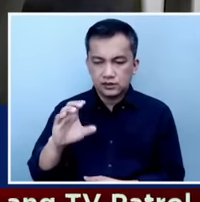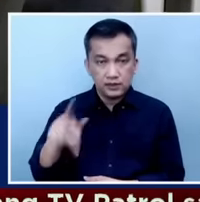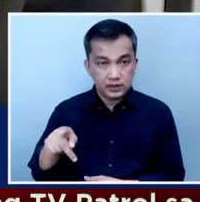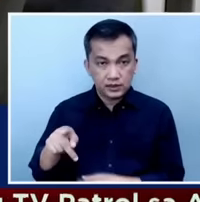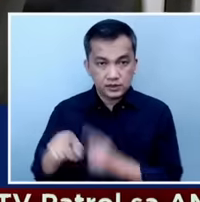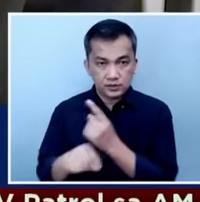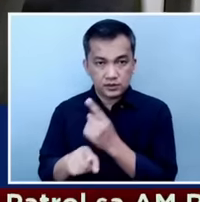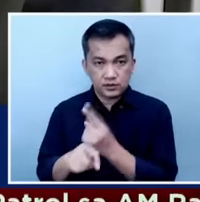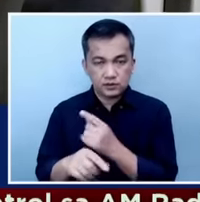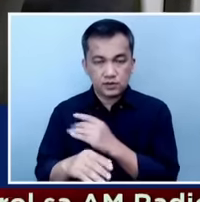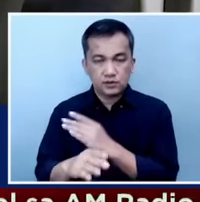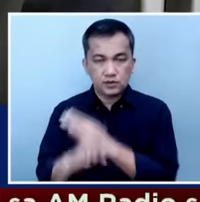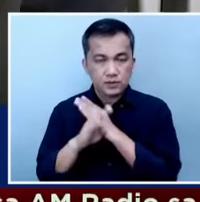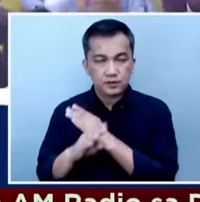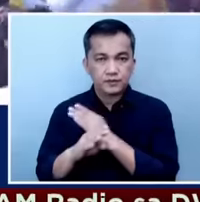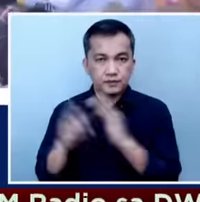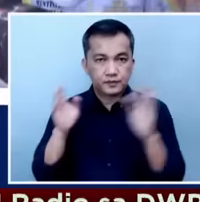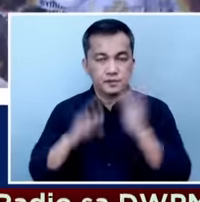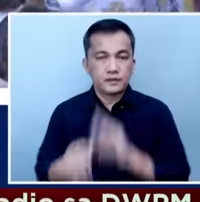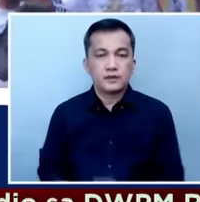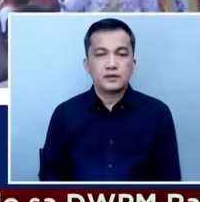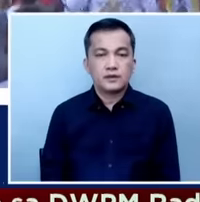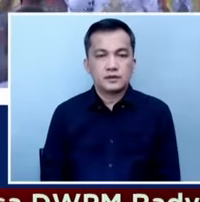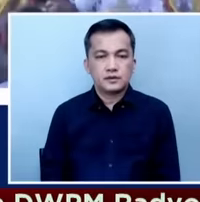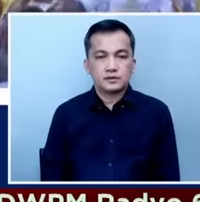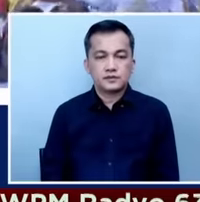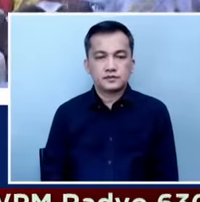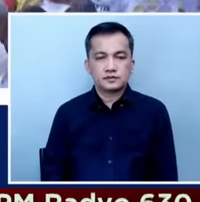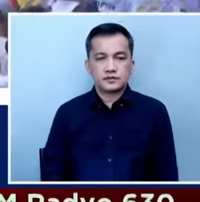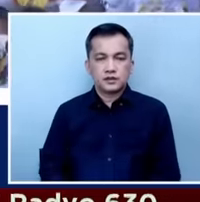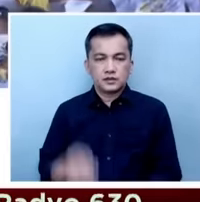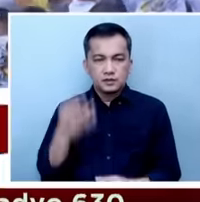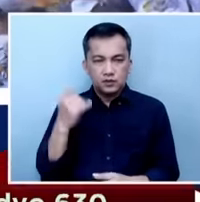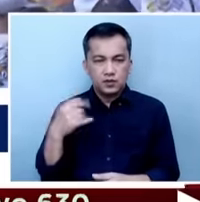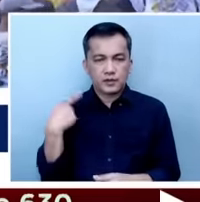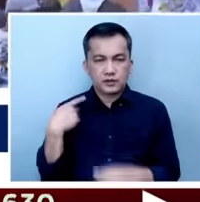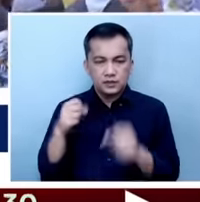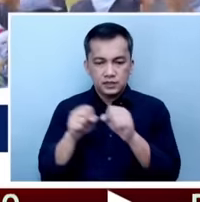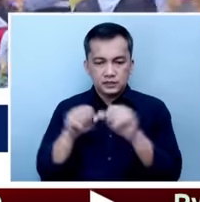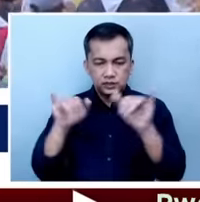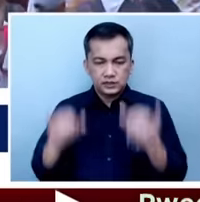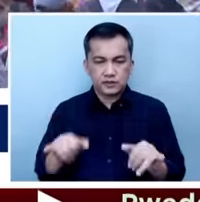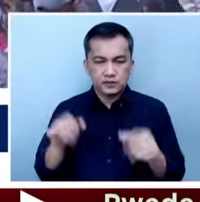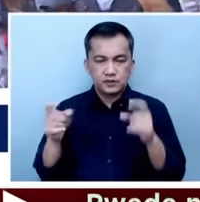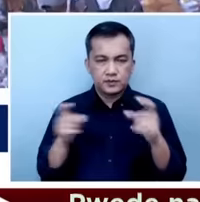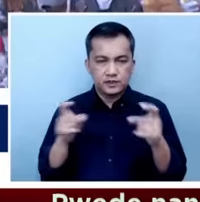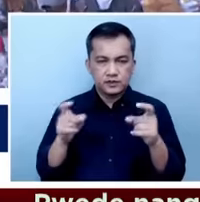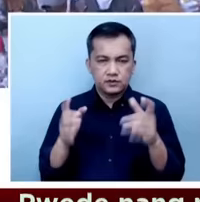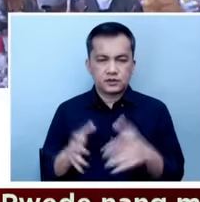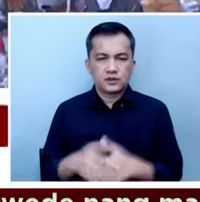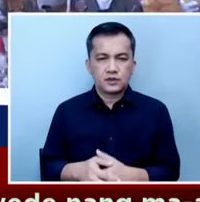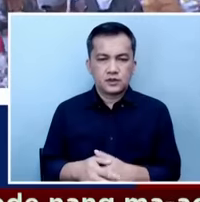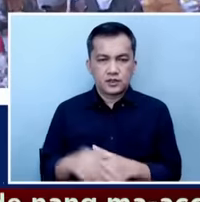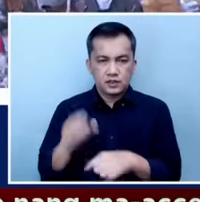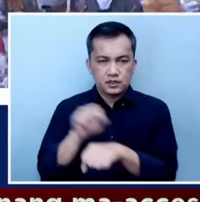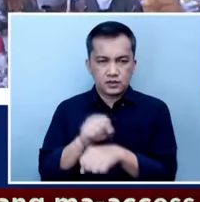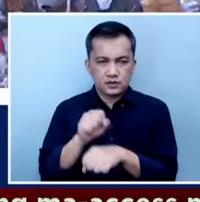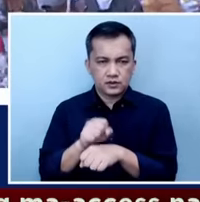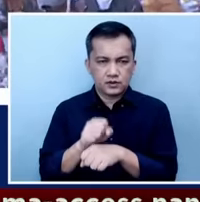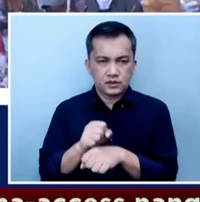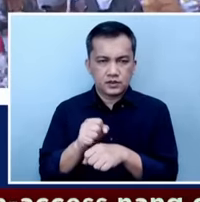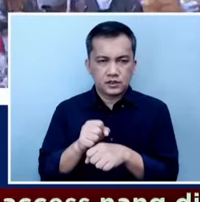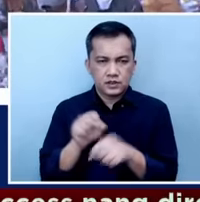para maiwasan ang problema. Kaya nga tayo may system operator. Ang bukod tanging trabaho ng system